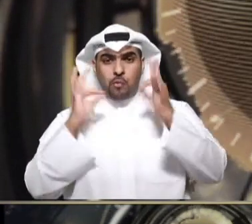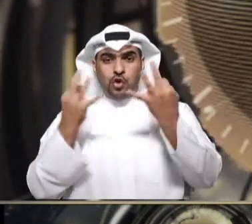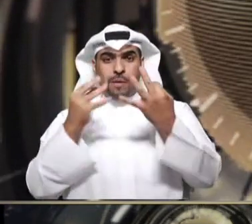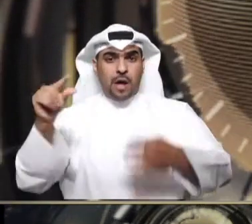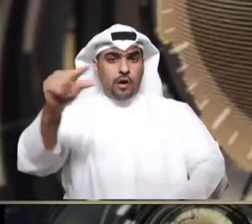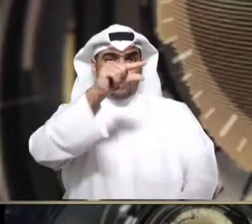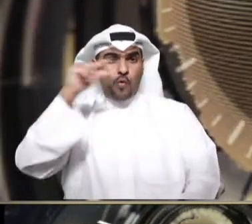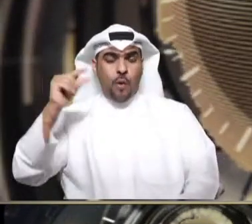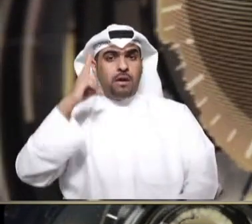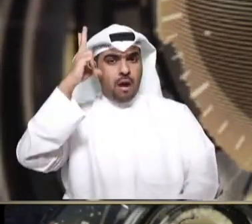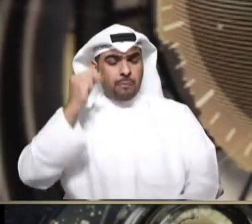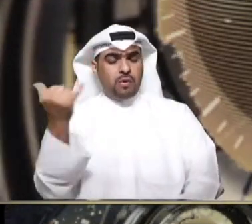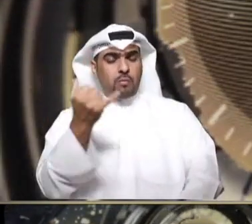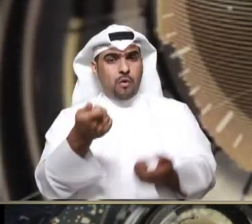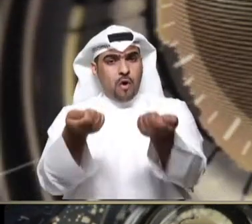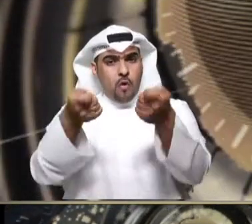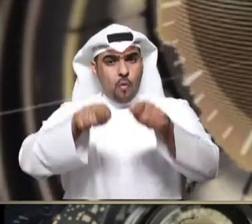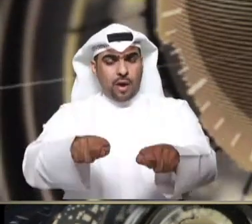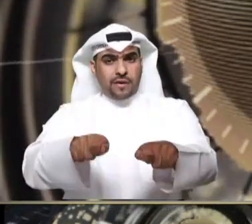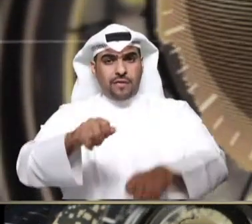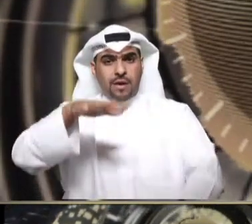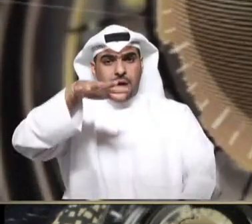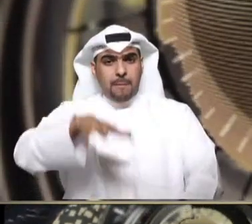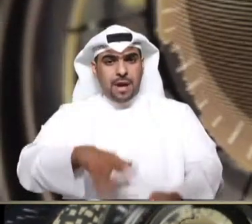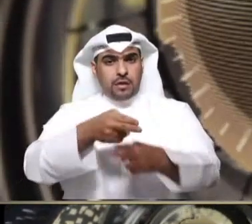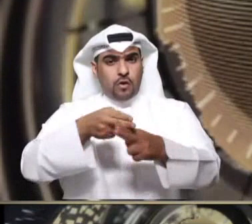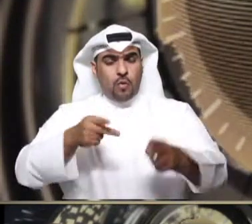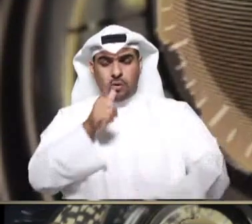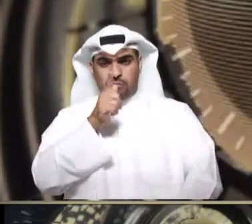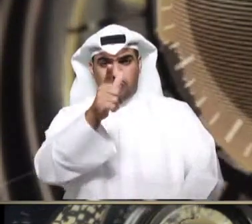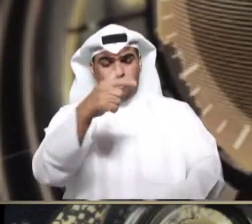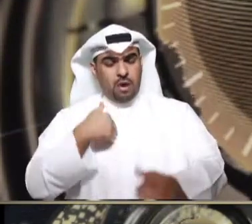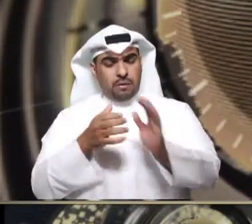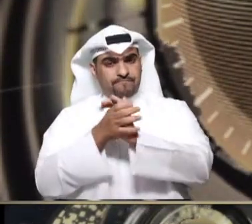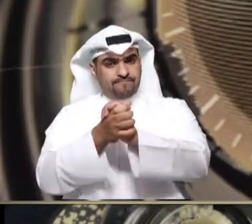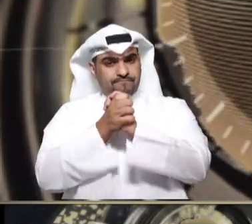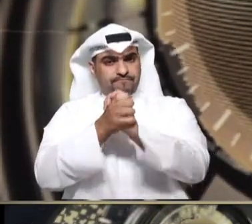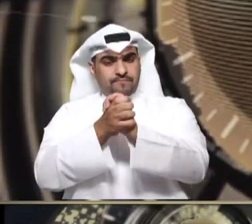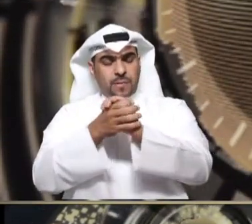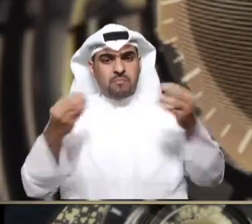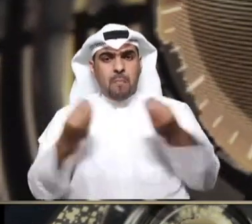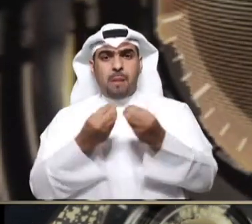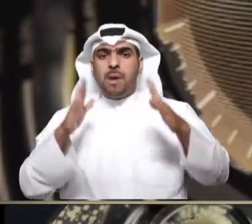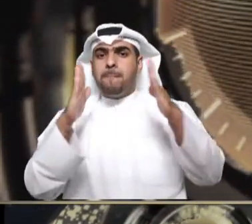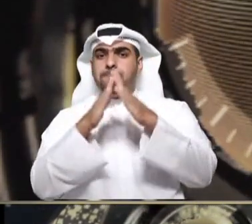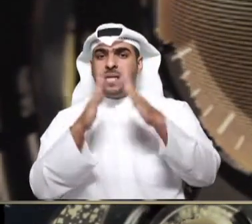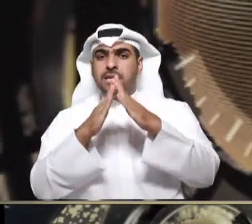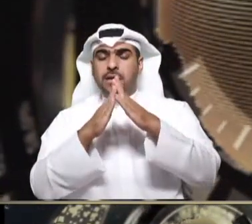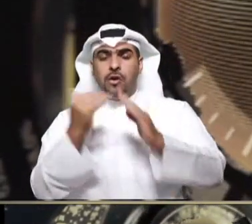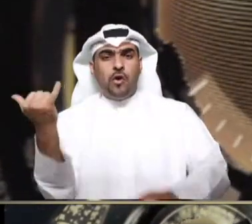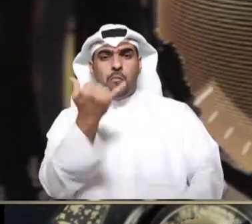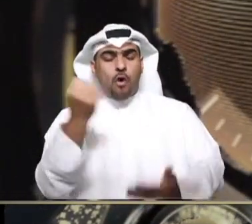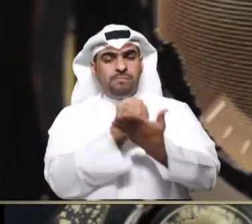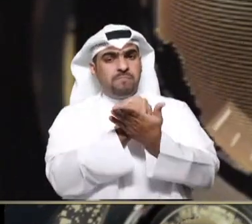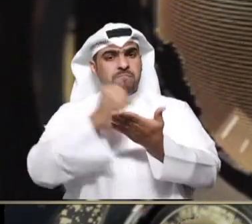الخطيرة، مشيرا إلى تضامن دولة الكويت مع الأشقاء في مصر في جهودهم لمكافحة الإرهاب والعنف